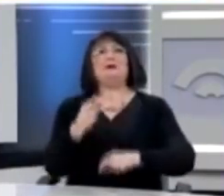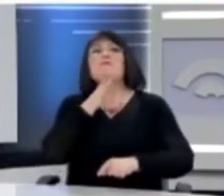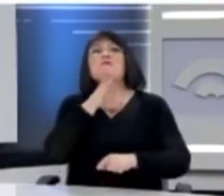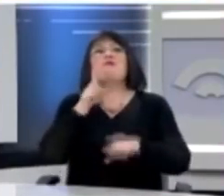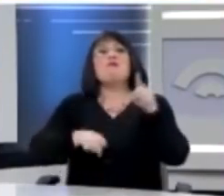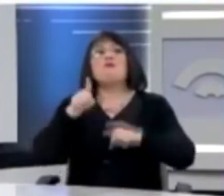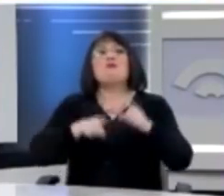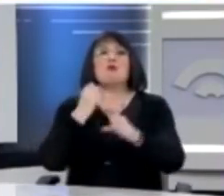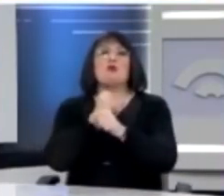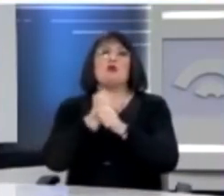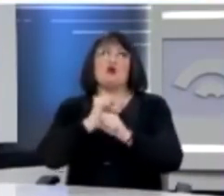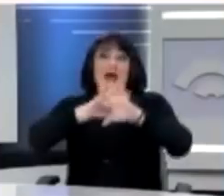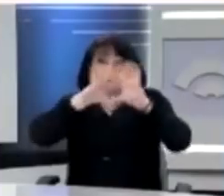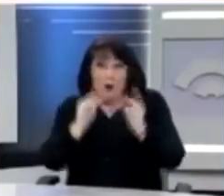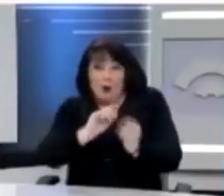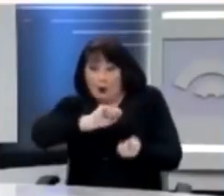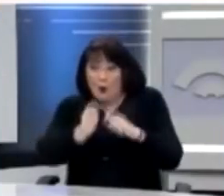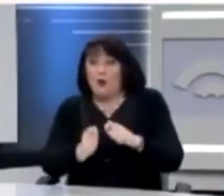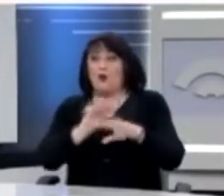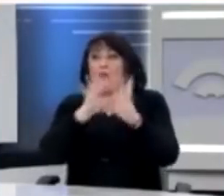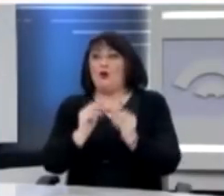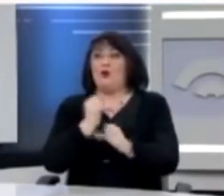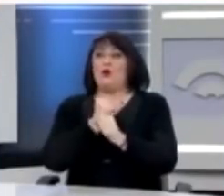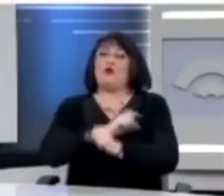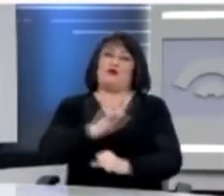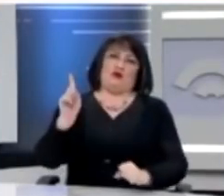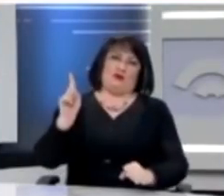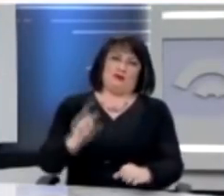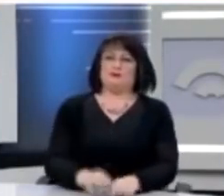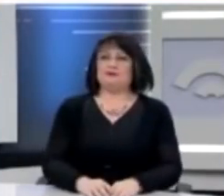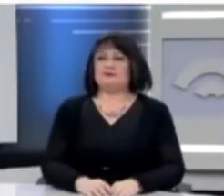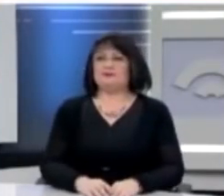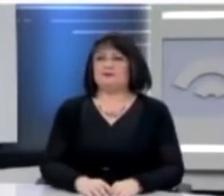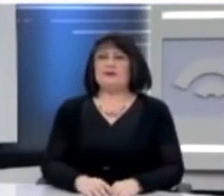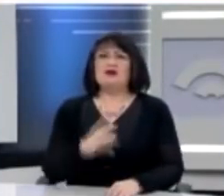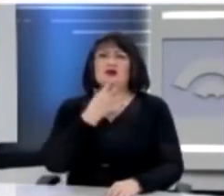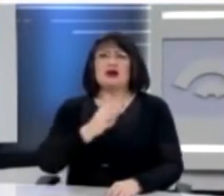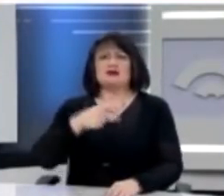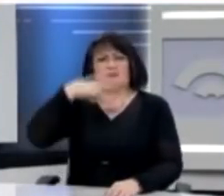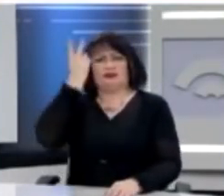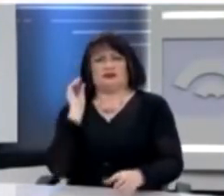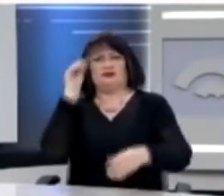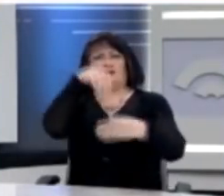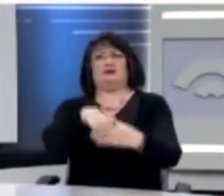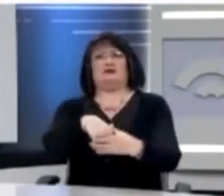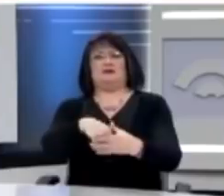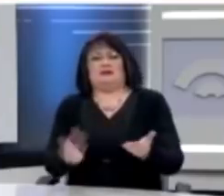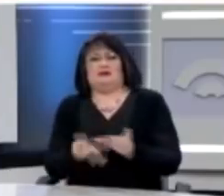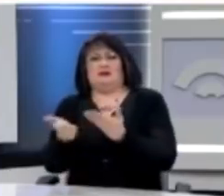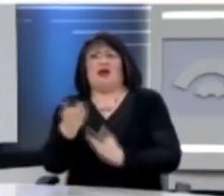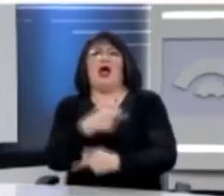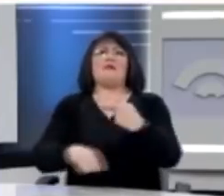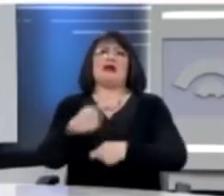απασχόλησης σε πλήρους απασχόλησης. Είναι ομολογία ομής παρέμβασης υπέρ των